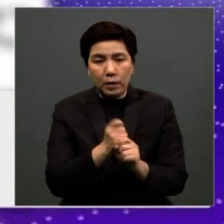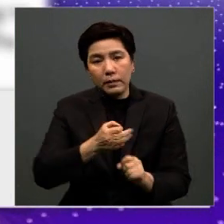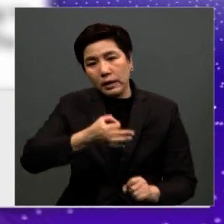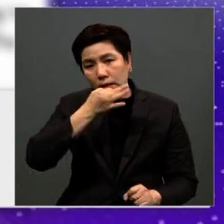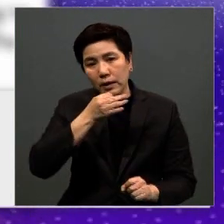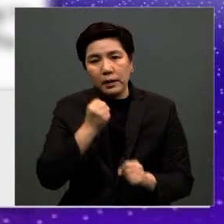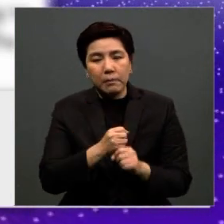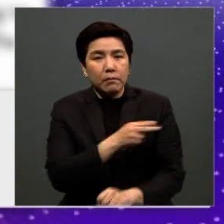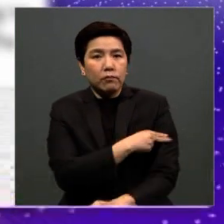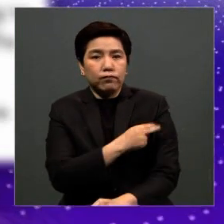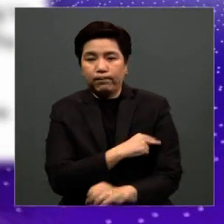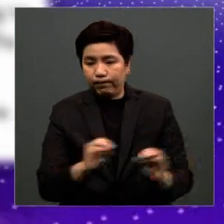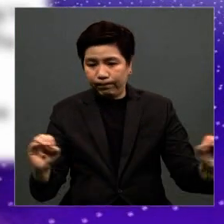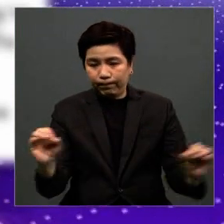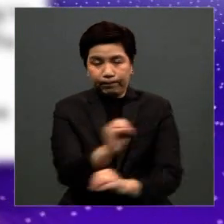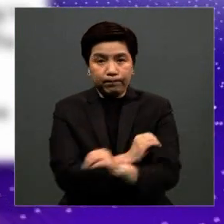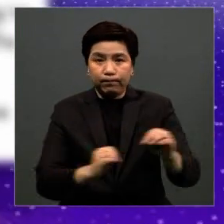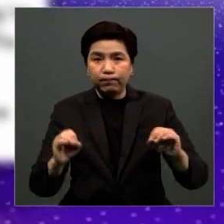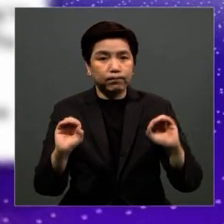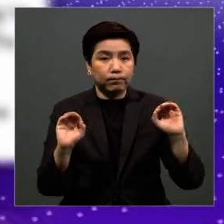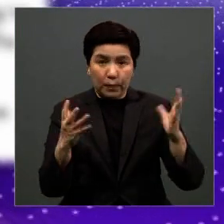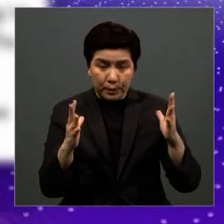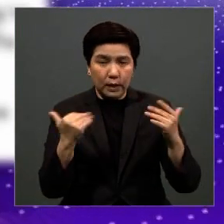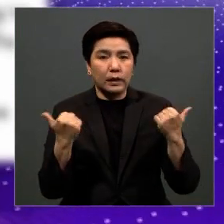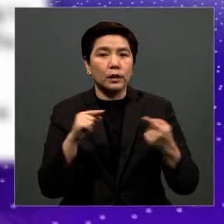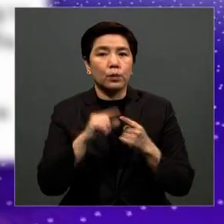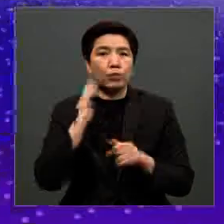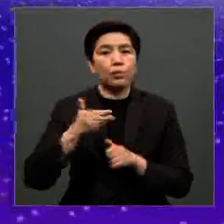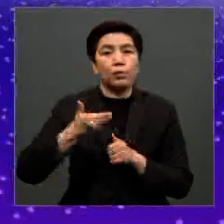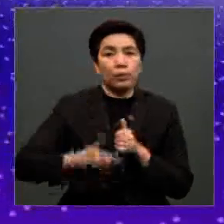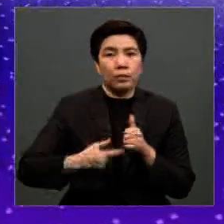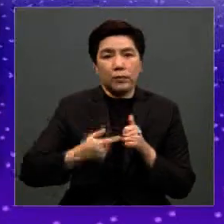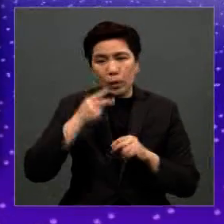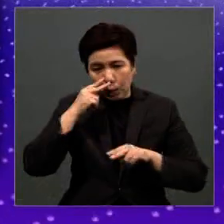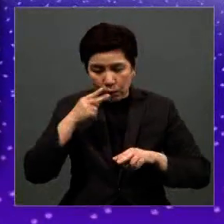วิชาชีพเวชกรรมแต่อย่างใดนะฮะเพราะฉะนั้นการที่นาย